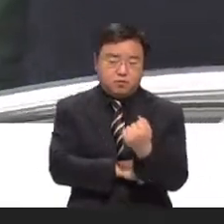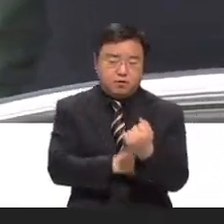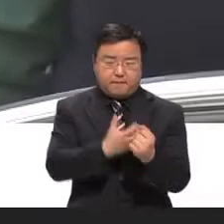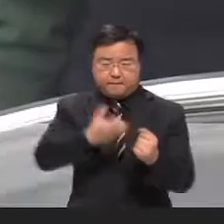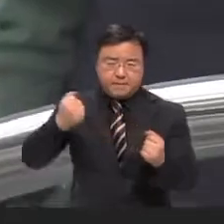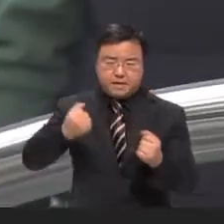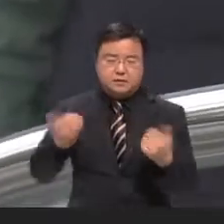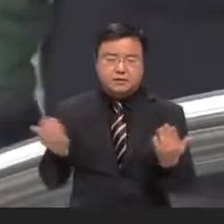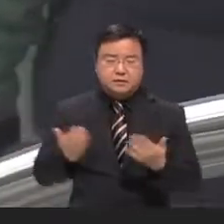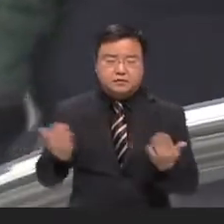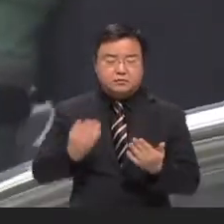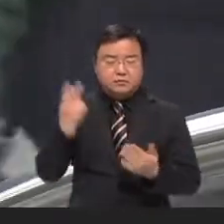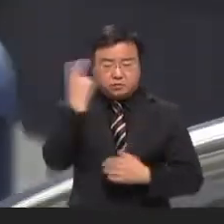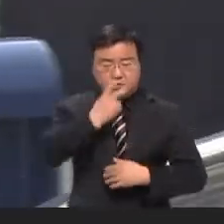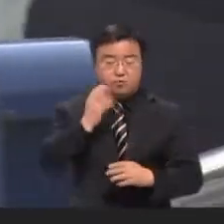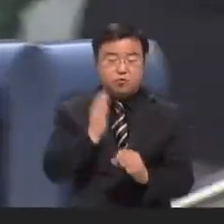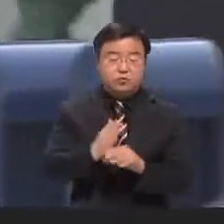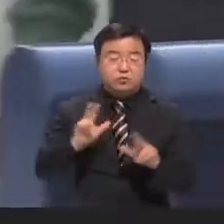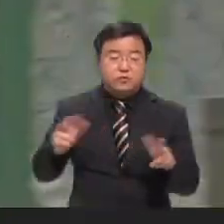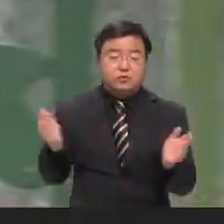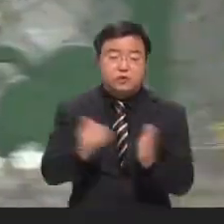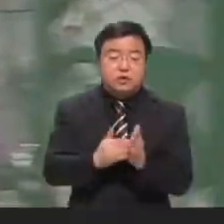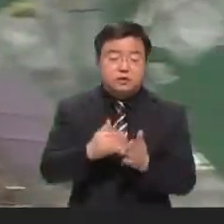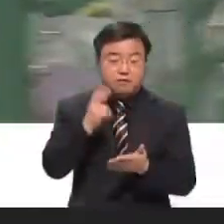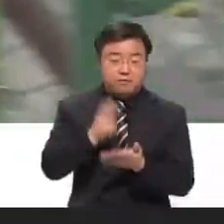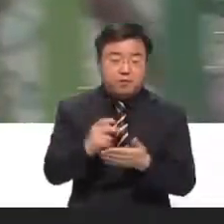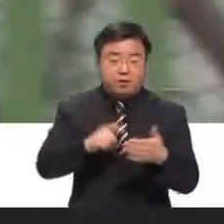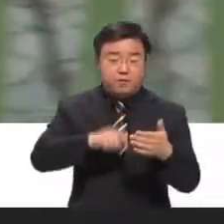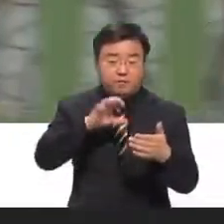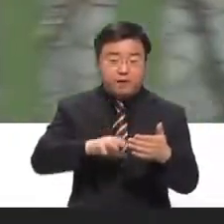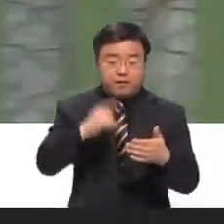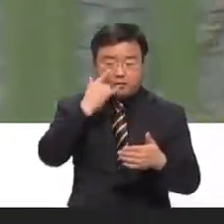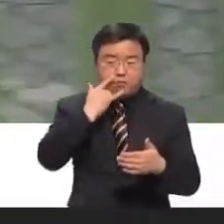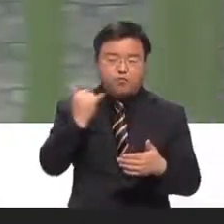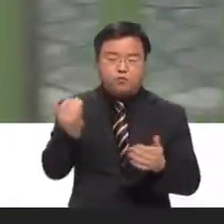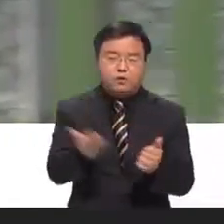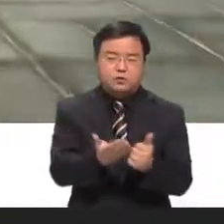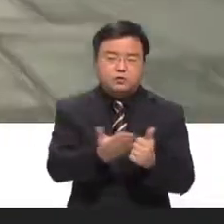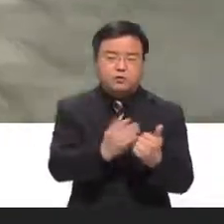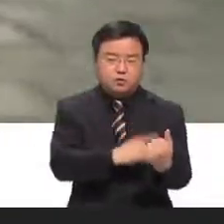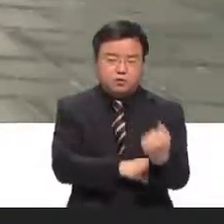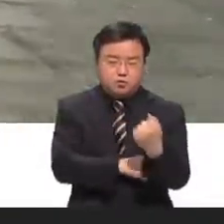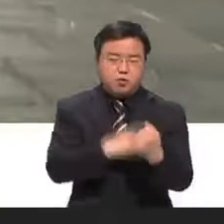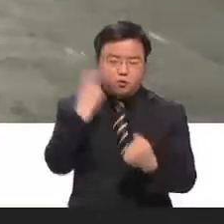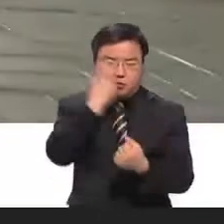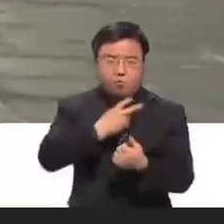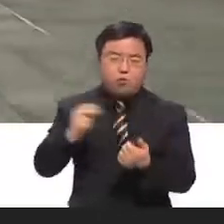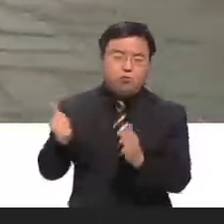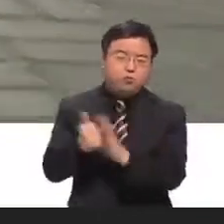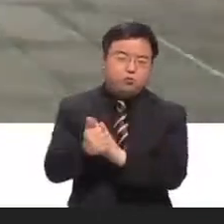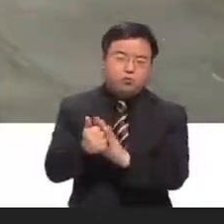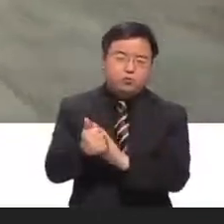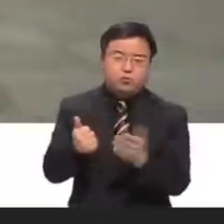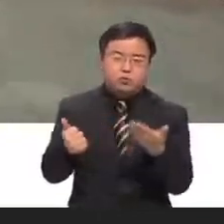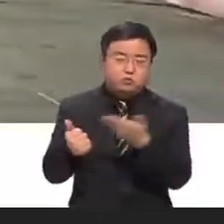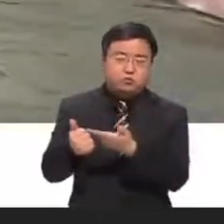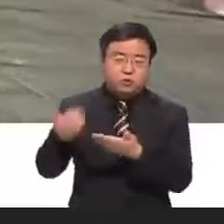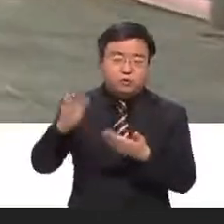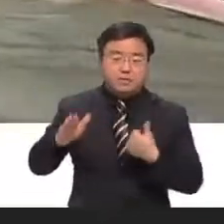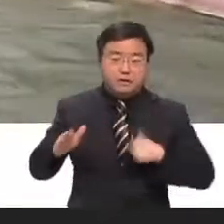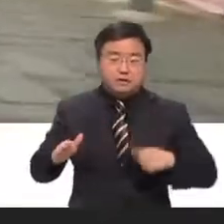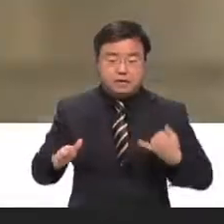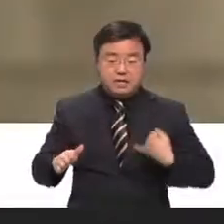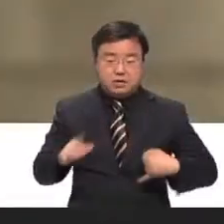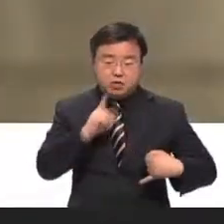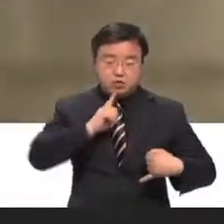있습니다. 그동안은 우리나라 법에서 이 부모의 친권은 철저하게 보장이 됐지만 자녀의 소송권은 인정이 되지